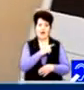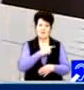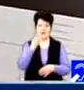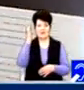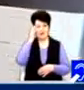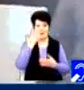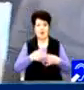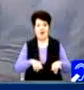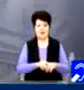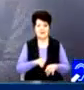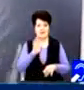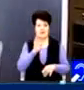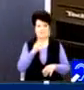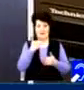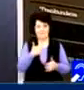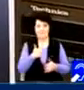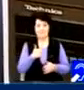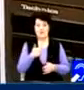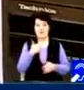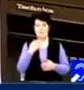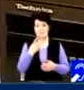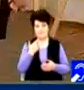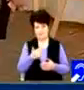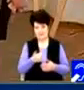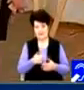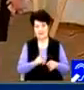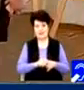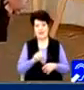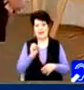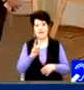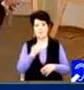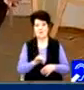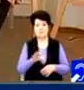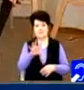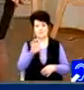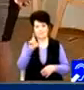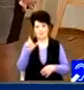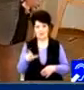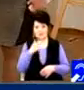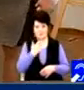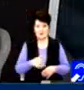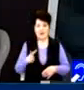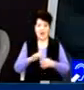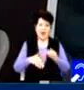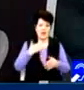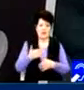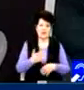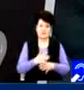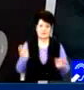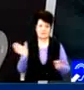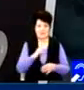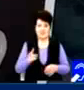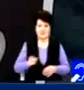pentru că așa emană mai multă emoție fotografa spune că experiența sa a depășit toate așteptările în mare parte